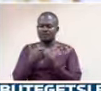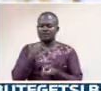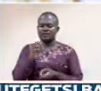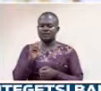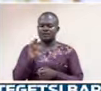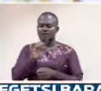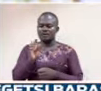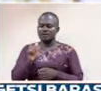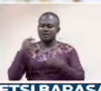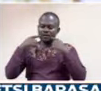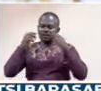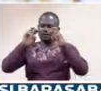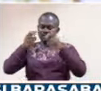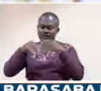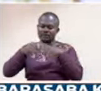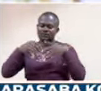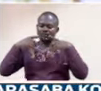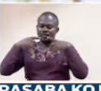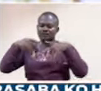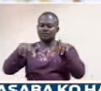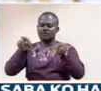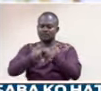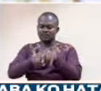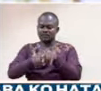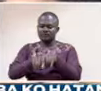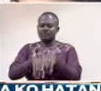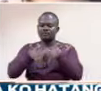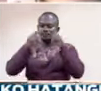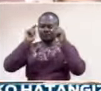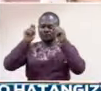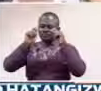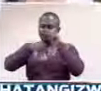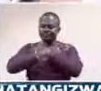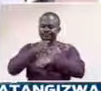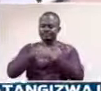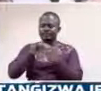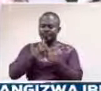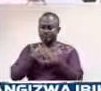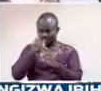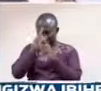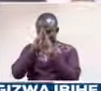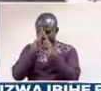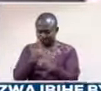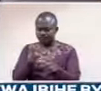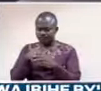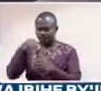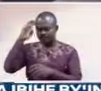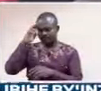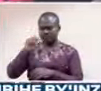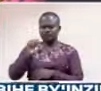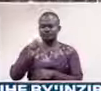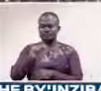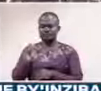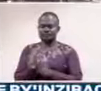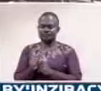Simbizi nibwo amakuru yagiye hagaragara nk'uko byatangajwe n'abatangabuhamya mu gikorwa cyo gushyingura imibiri mu cyubahiro mu rwibutso rwa Nyanza ya